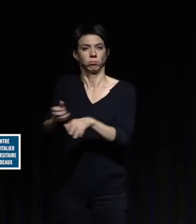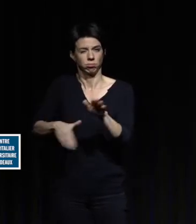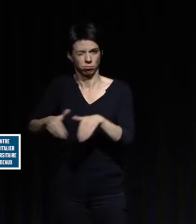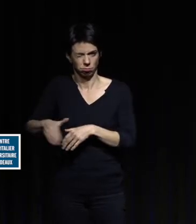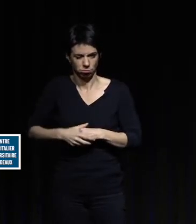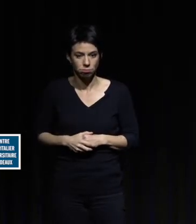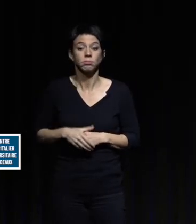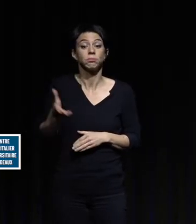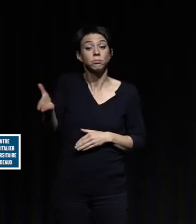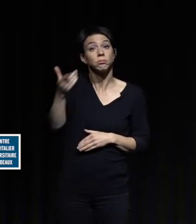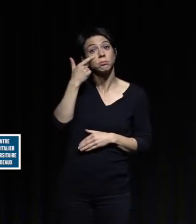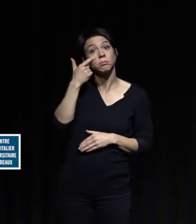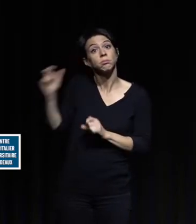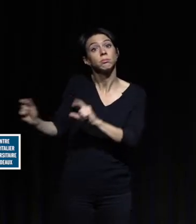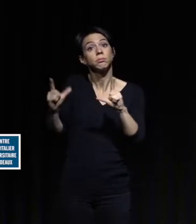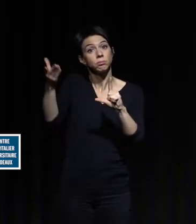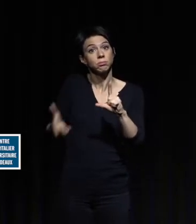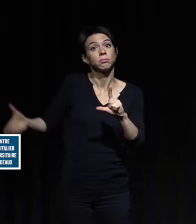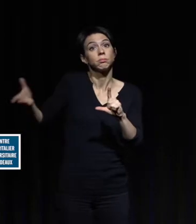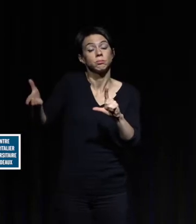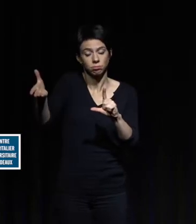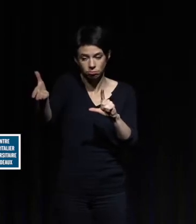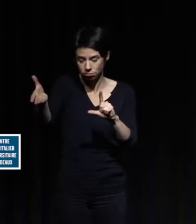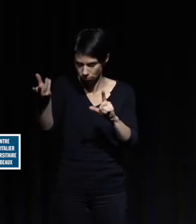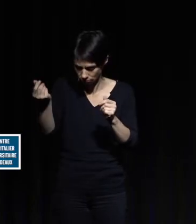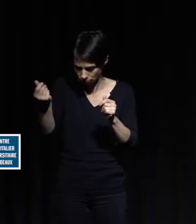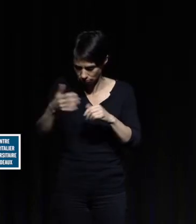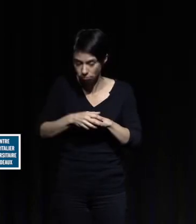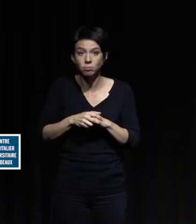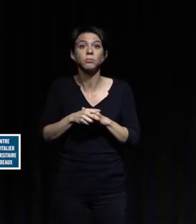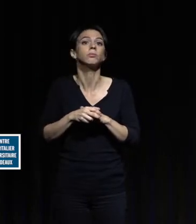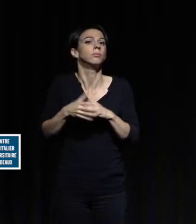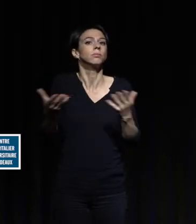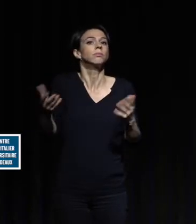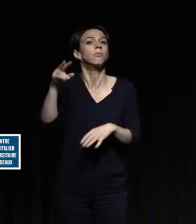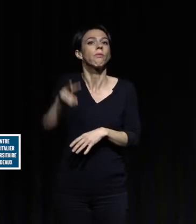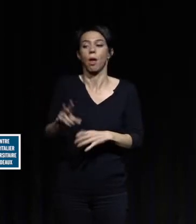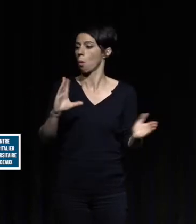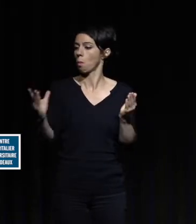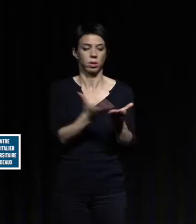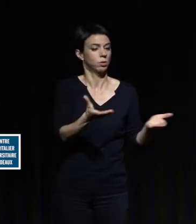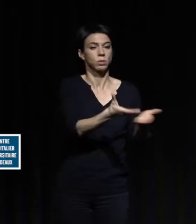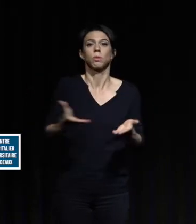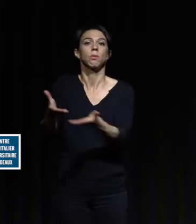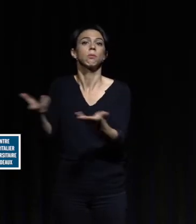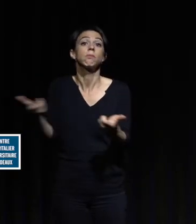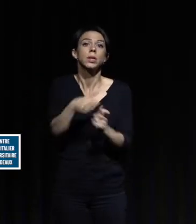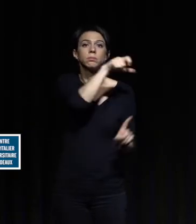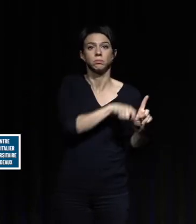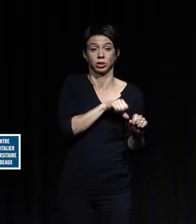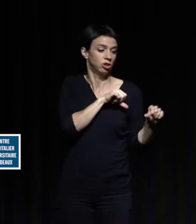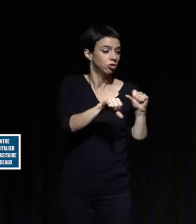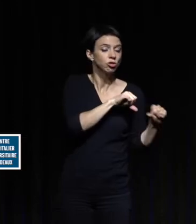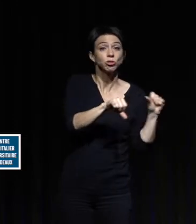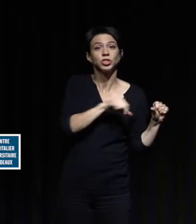diaporama, évidemment qu'il est moins dangereux, jusqu'à preuve du contraire, de prendre un médicament que de se faire opérer par un chirurgien. C'est dommage,